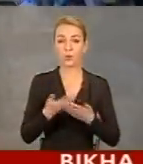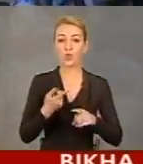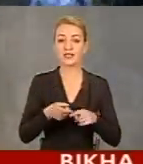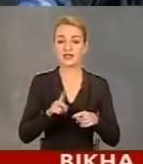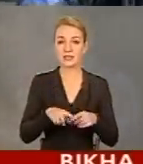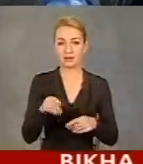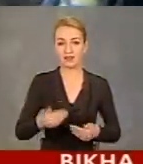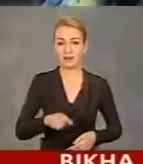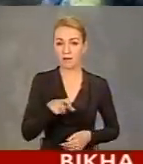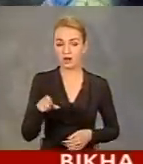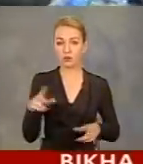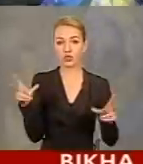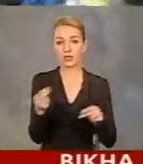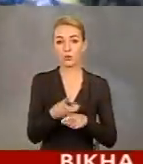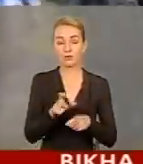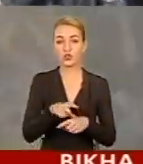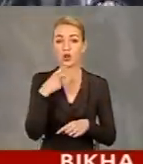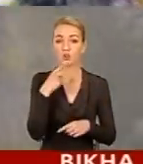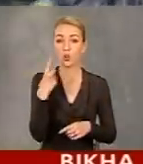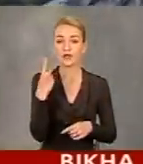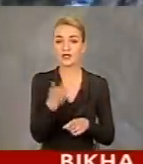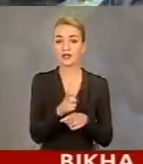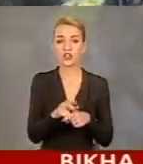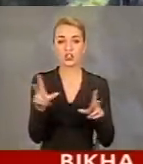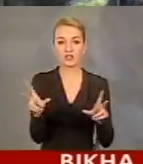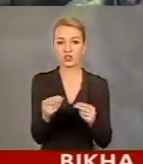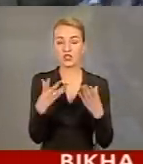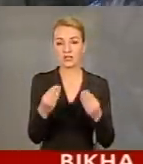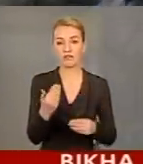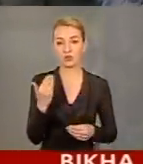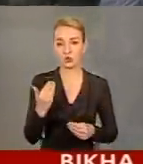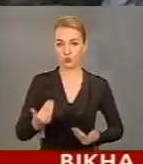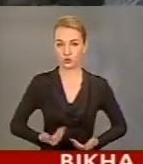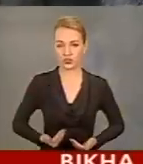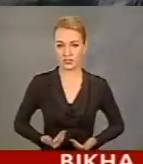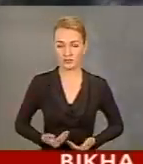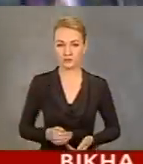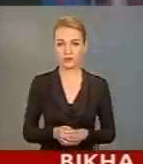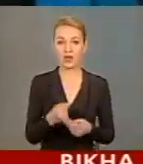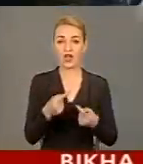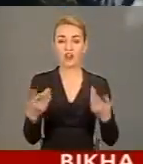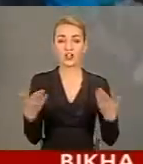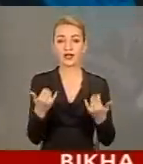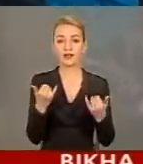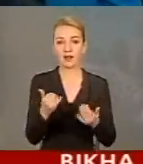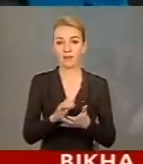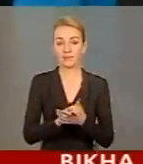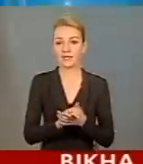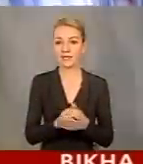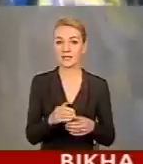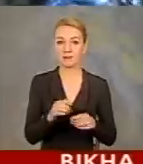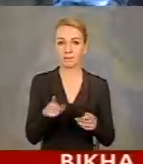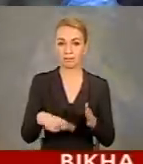дебальцівцям нині пощастило більше, кажуть, один із найщасливіших днів у їхньому житті. Речі, які для мирних міст, буденність